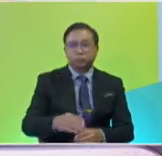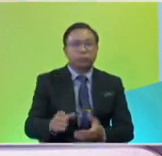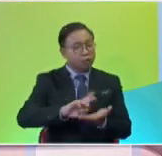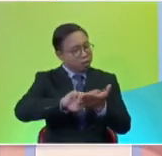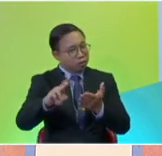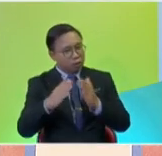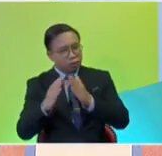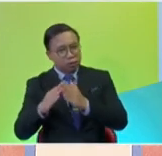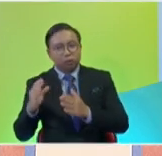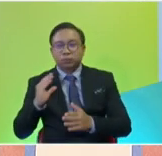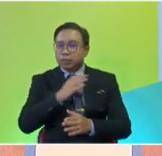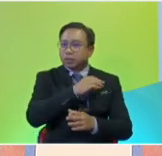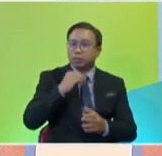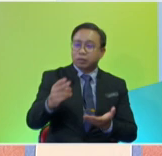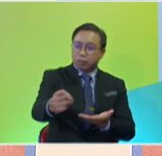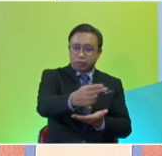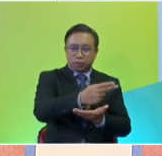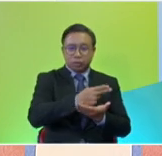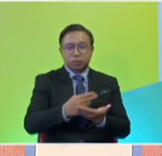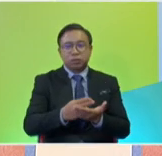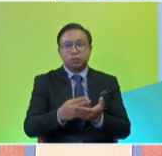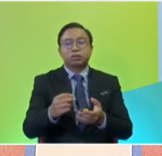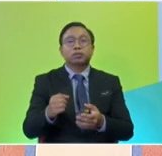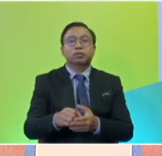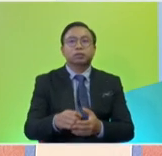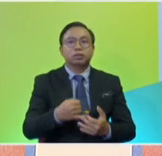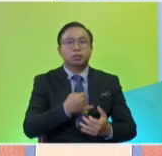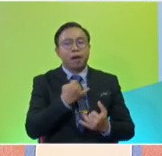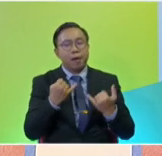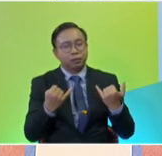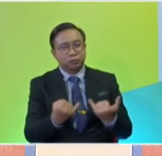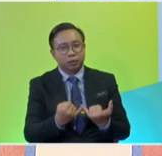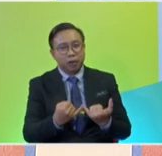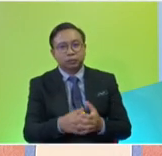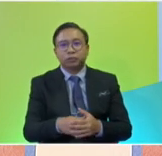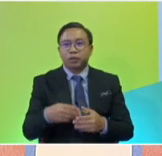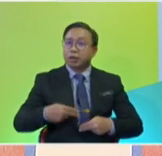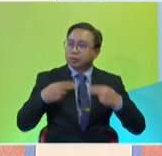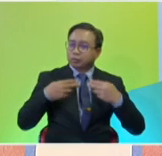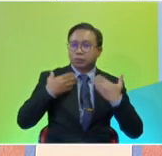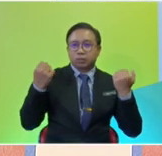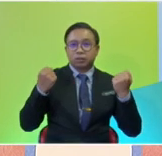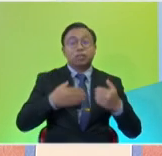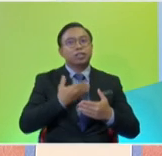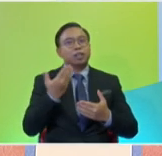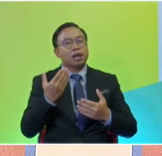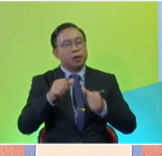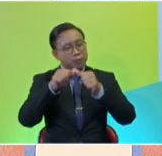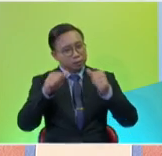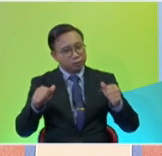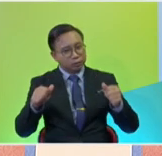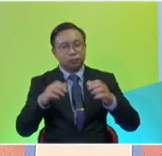juga halaman indah bersih hati pun senang hidup sehat ceria dan aman